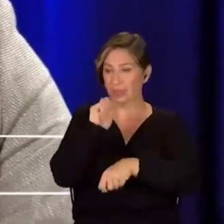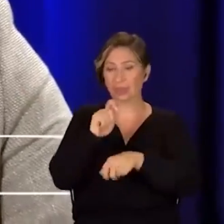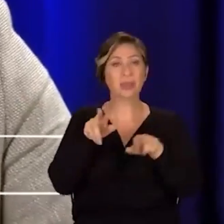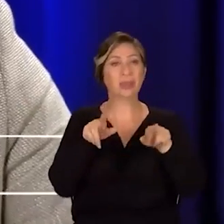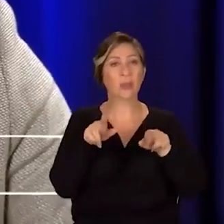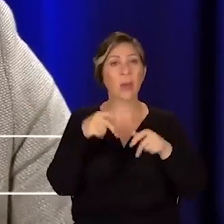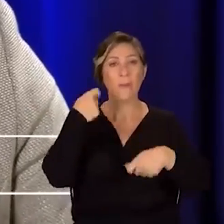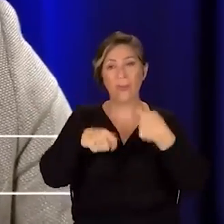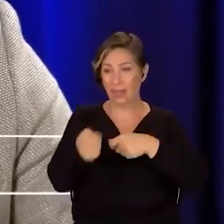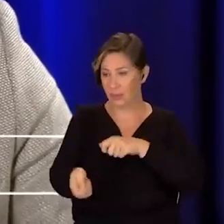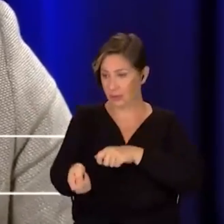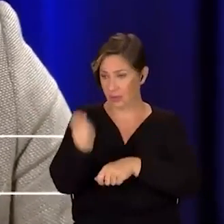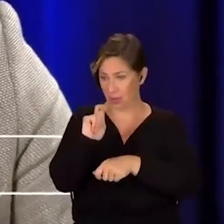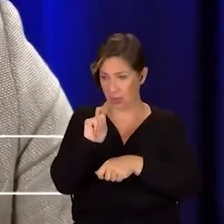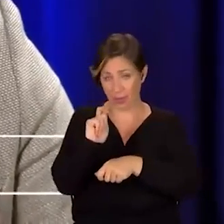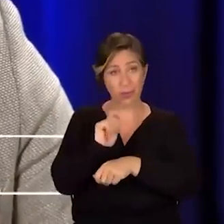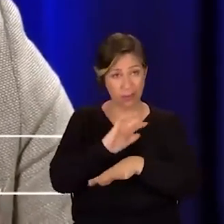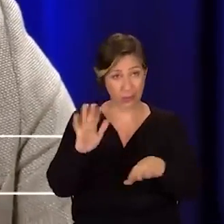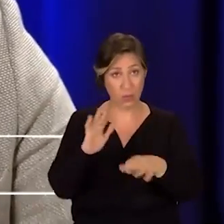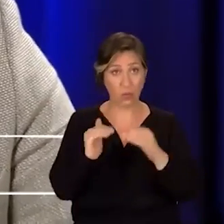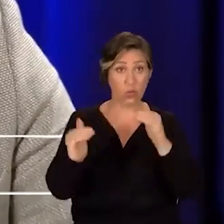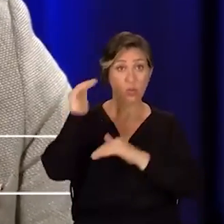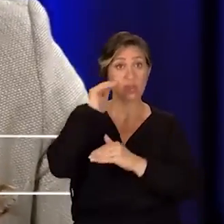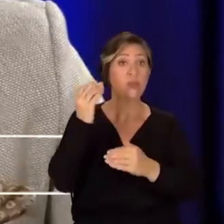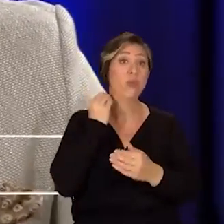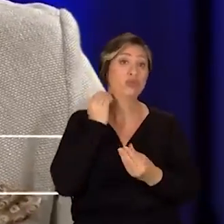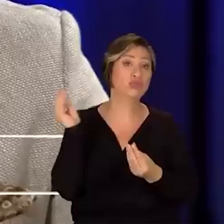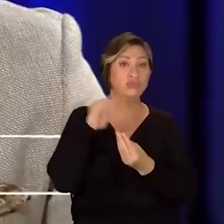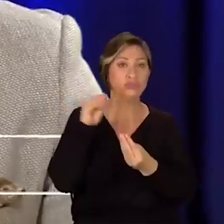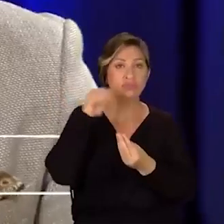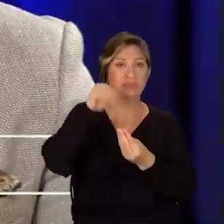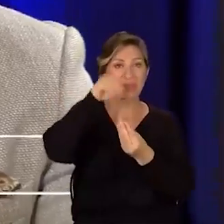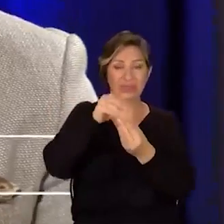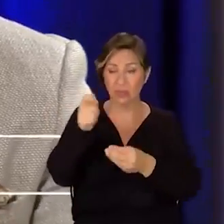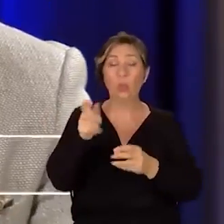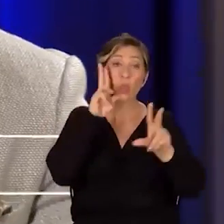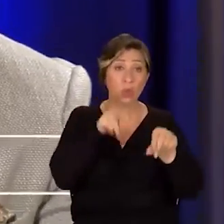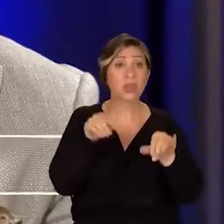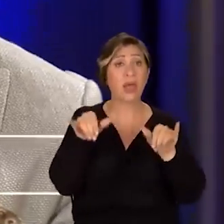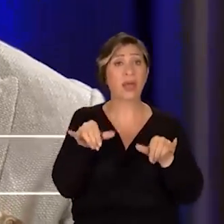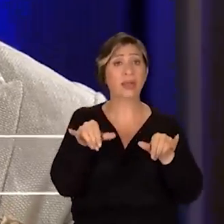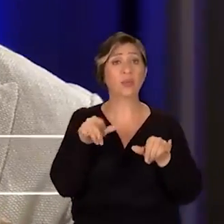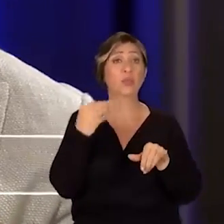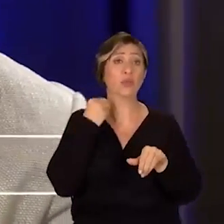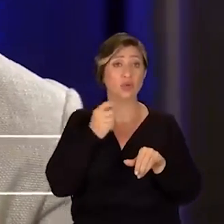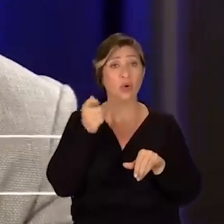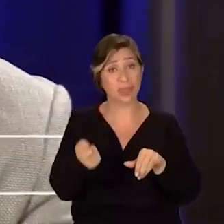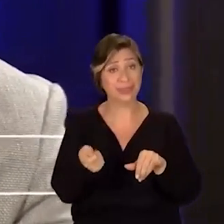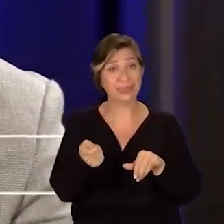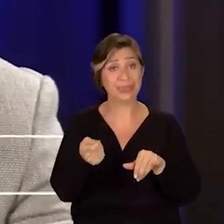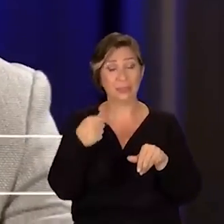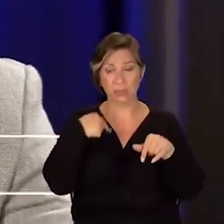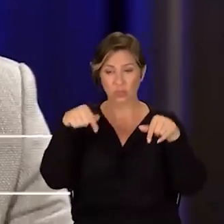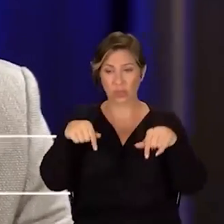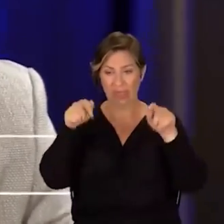gibidir. Bankadan kredi aldığınız zaman yüksek faizlerle bunun borcunu ödersiniz. Uykuda da aynı şekilde bu borcu ödersiniz. Benim